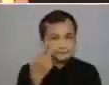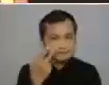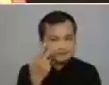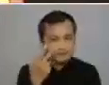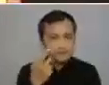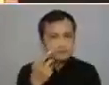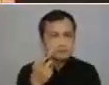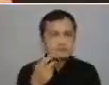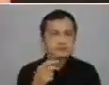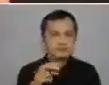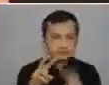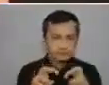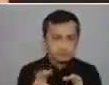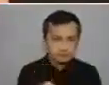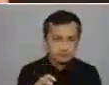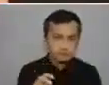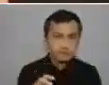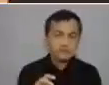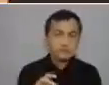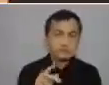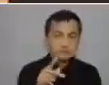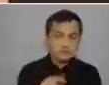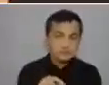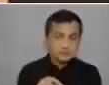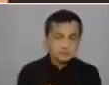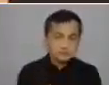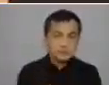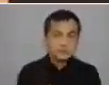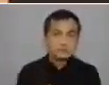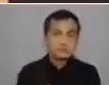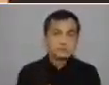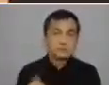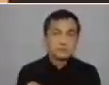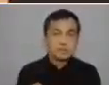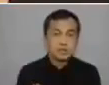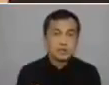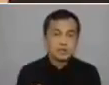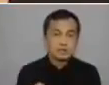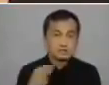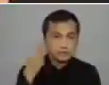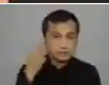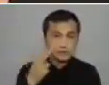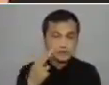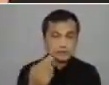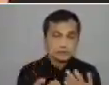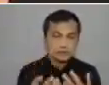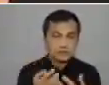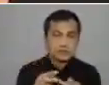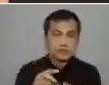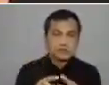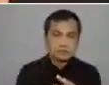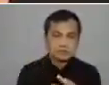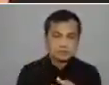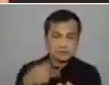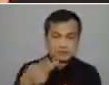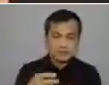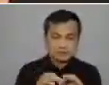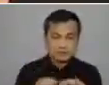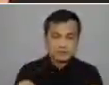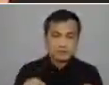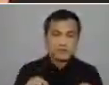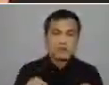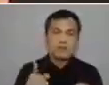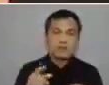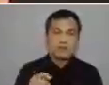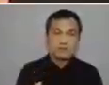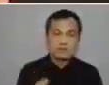Matapos magsalita para sa $973 billion na pondo para sa pagpapatayo ng mga infrastruktura, dumaan muna si US President